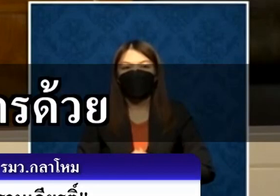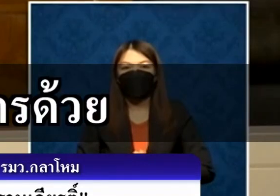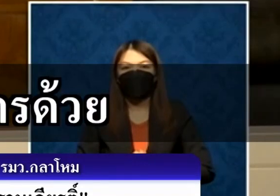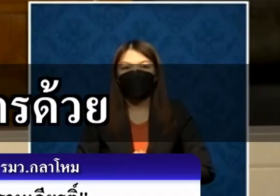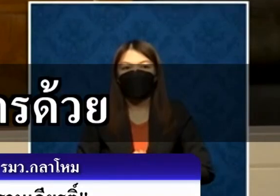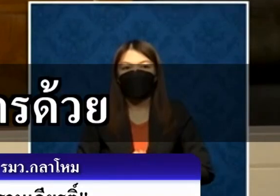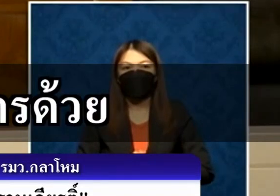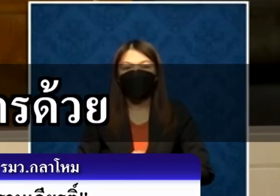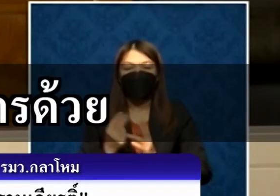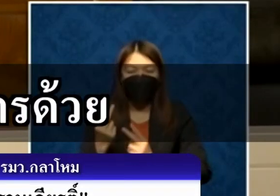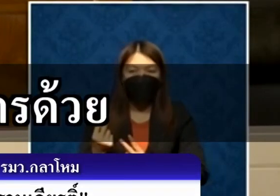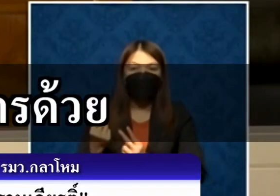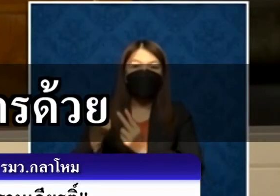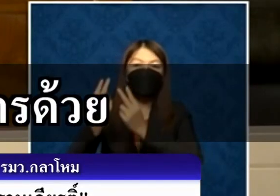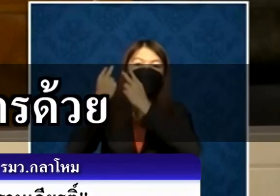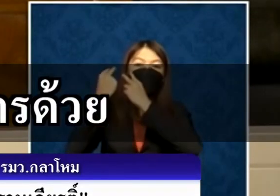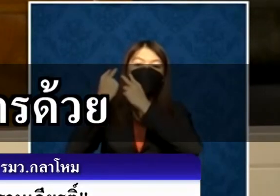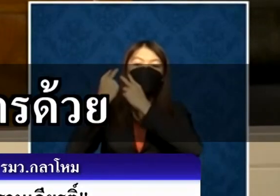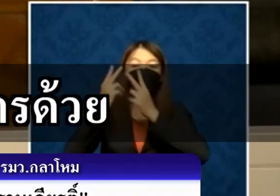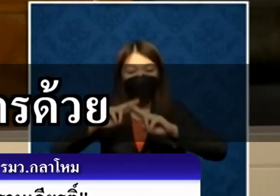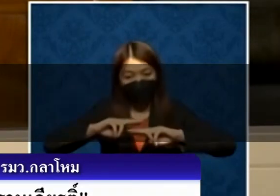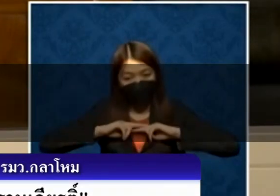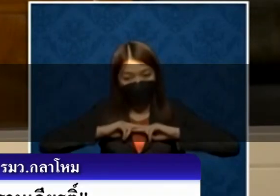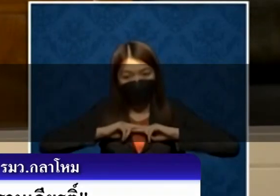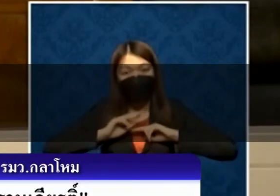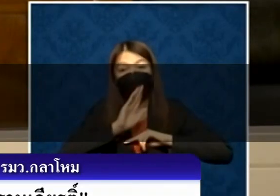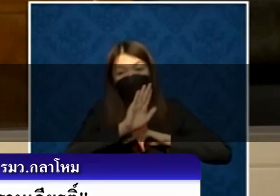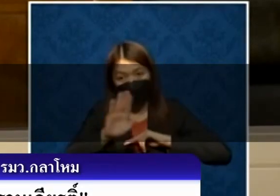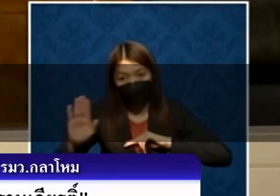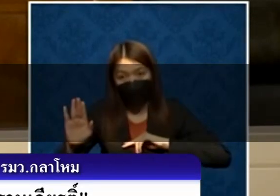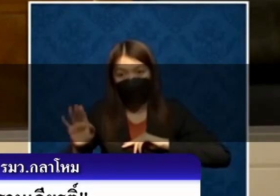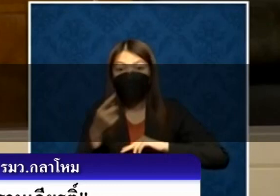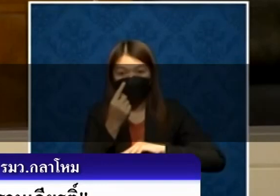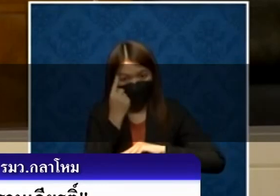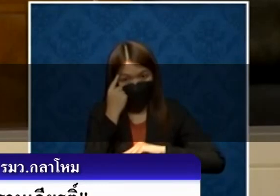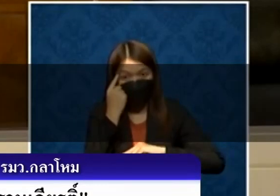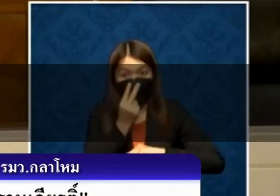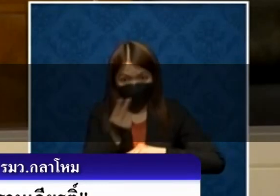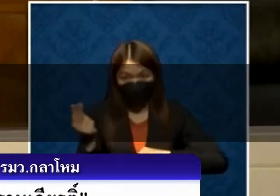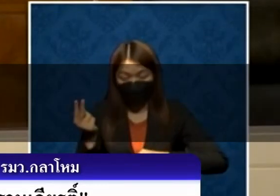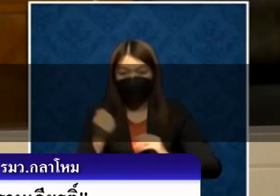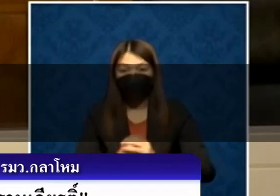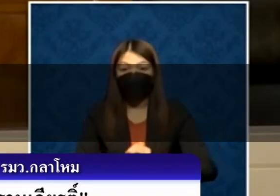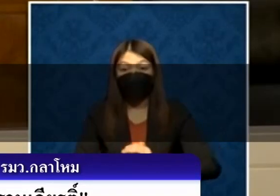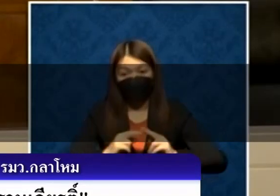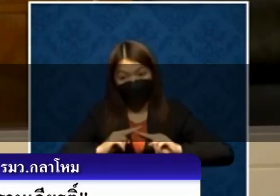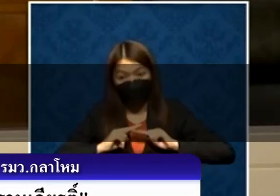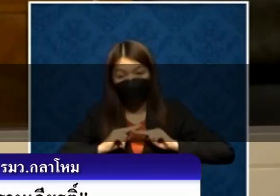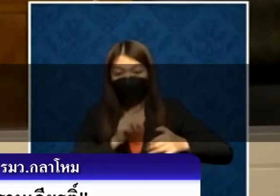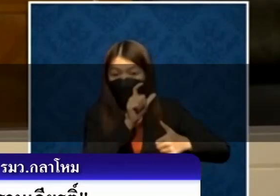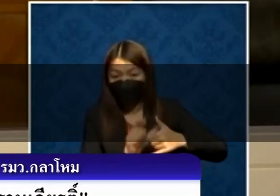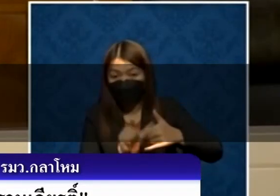ก็ขอให้ย้อนดูตัวคนเล่นละครด้วยผมก็ถูกท่านดูอยู่นั้นทุกคนก็ต้องดูตัวละครอื่นๆด้ว